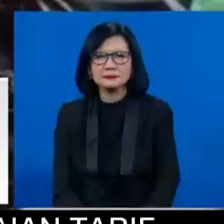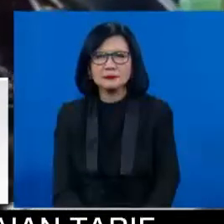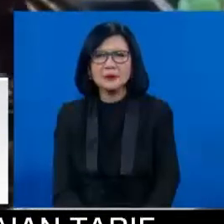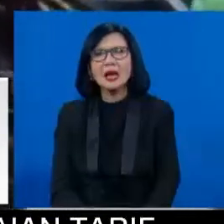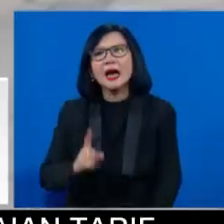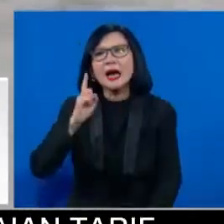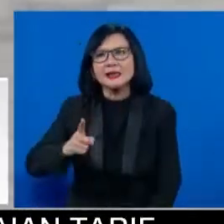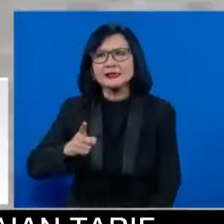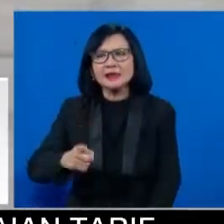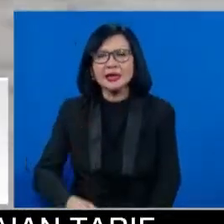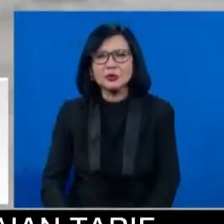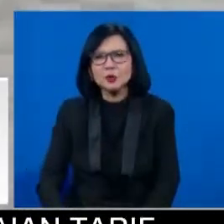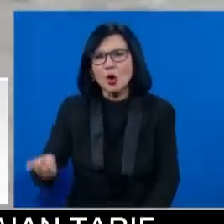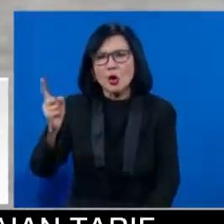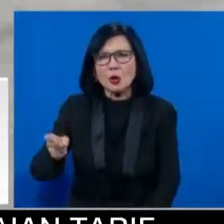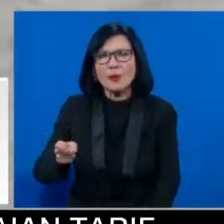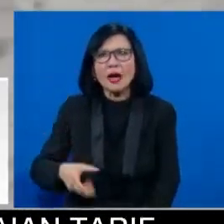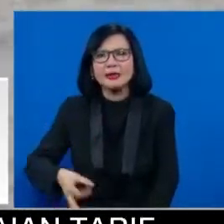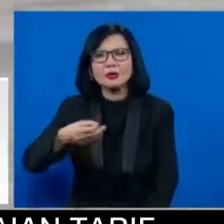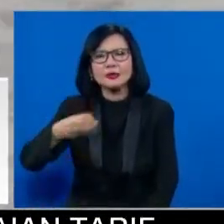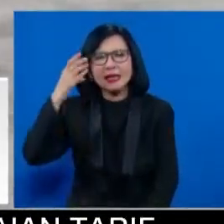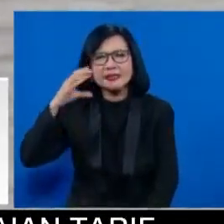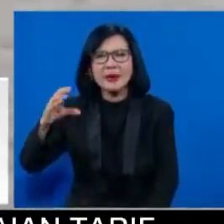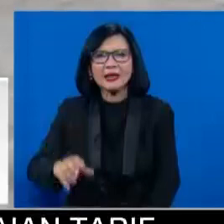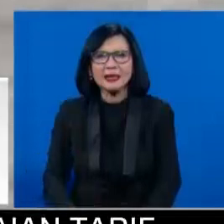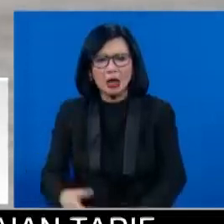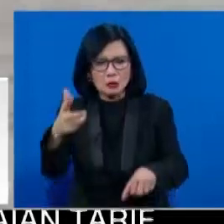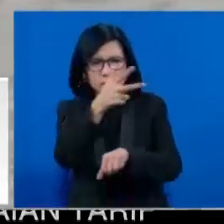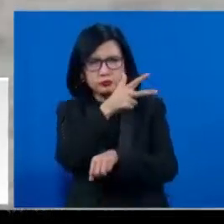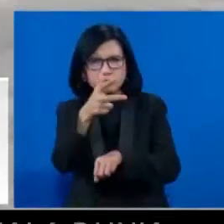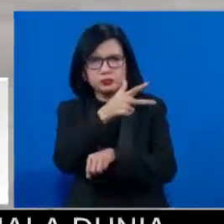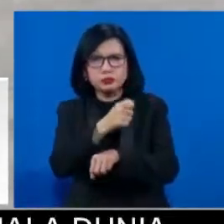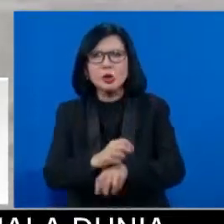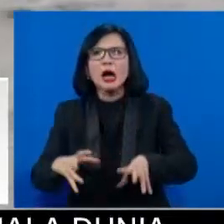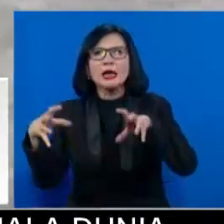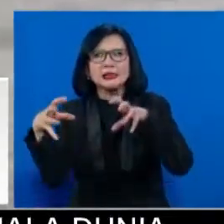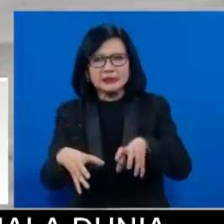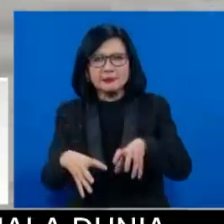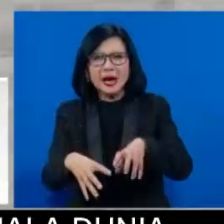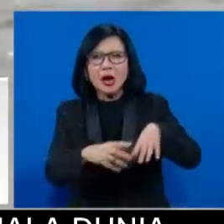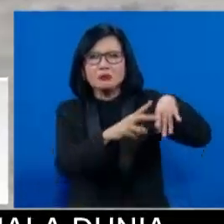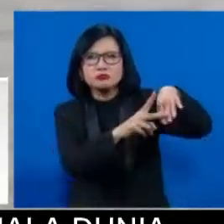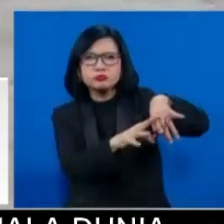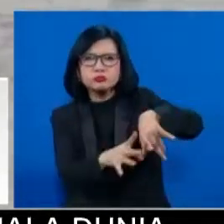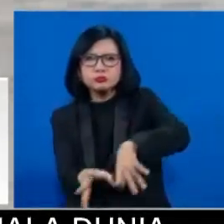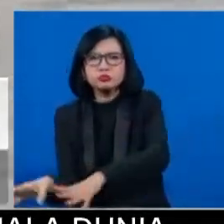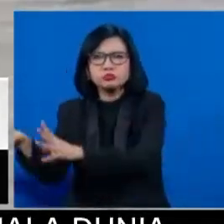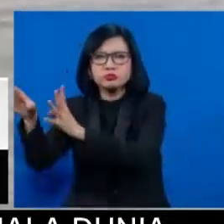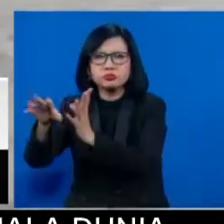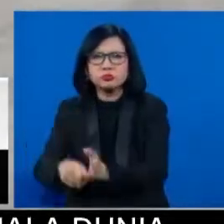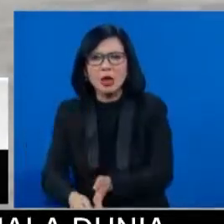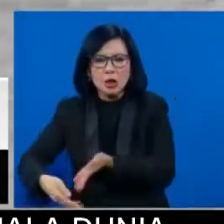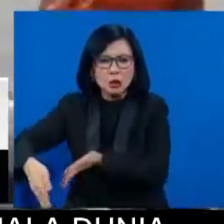Satu unit angkutan kota di Cimahi, Jawa Barat terekam kamera warga terjebak bahkan terseret arus sungai Cibutri yang